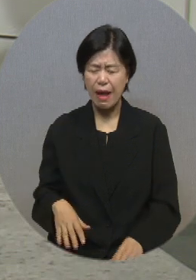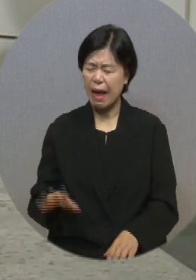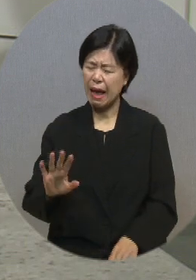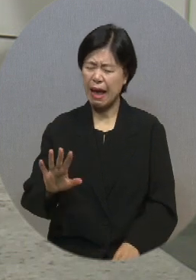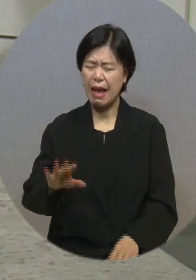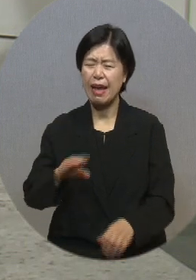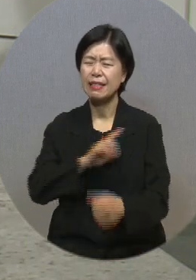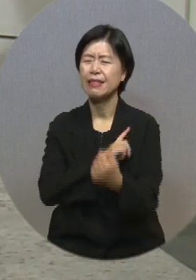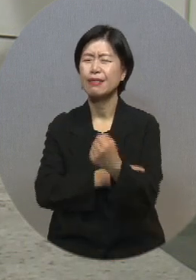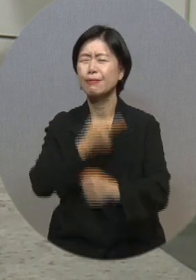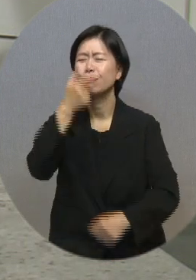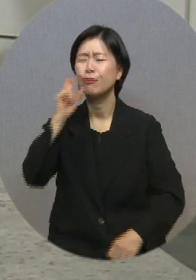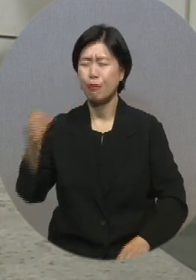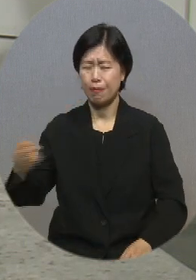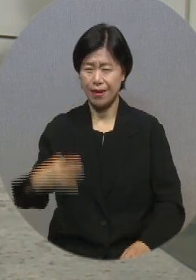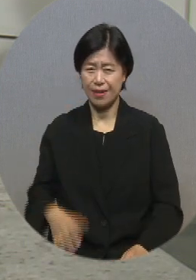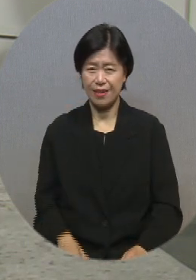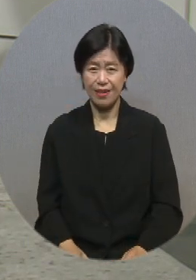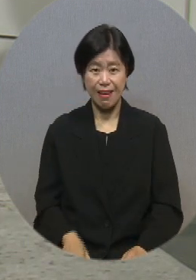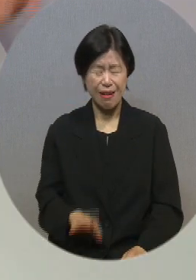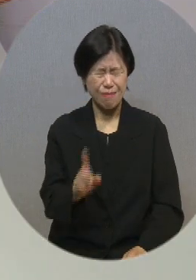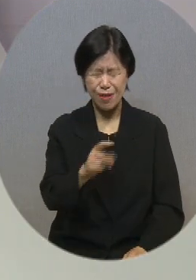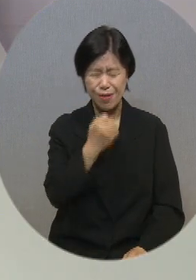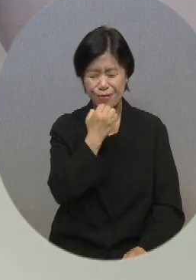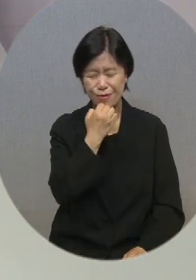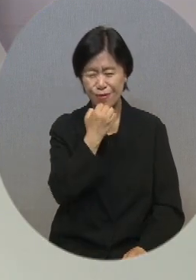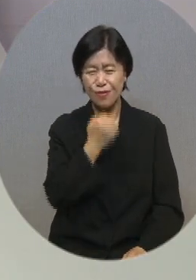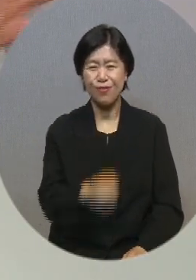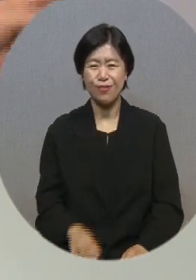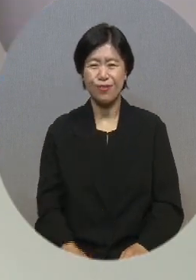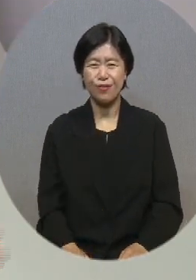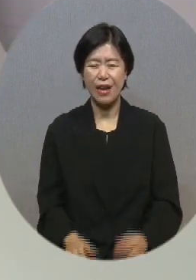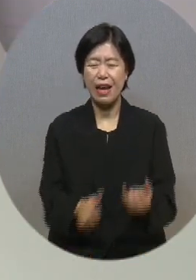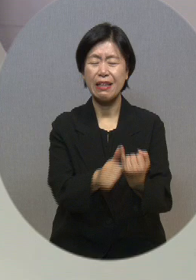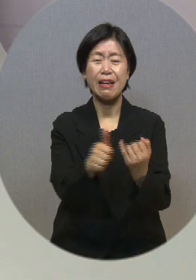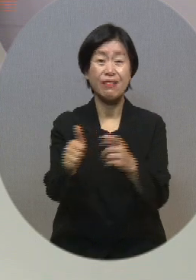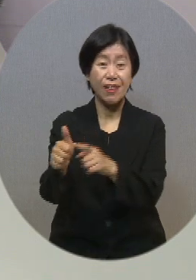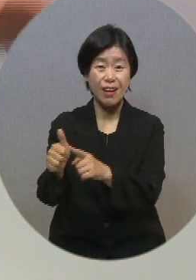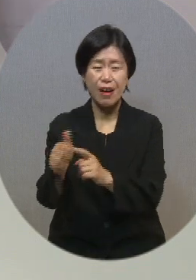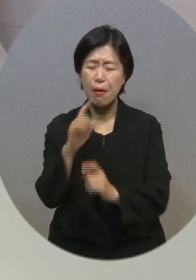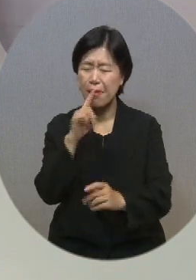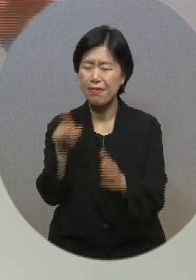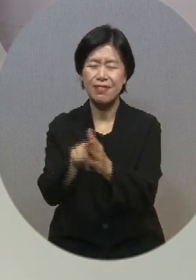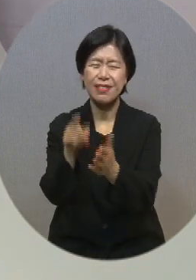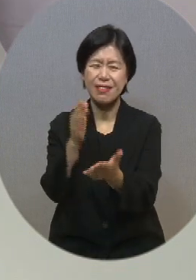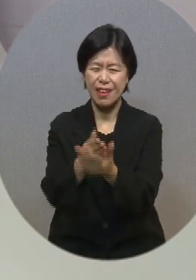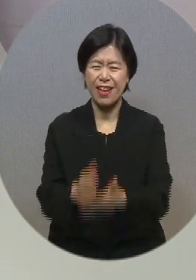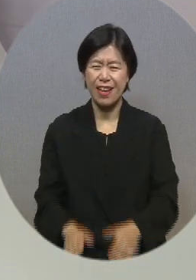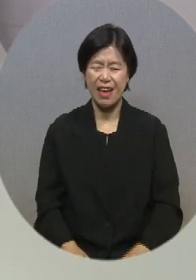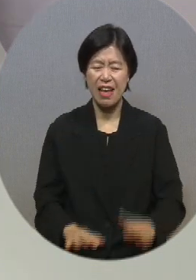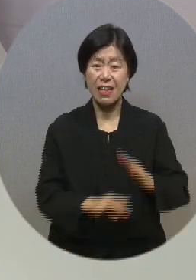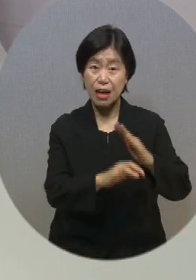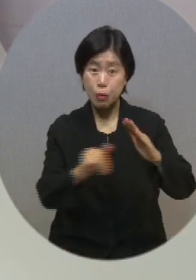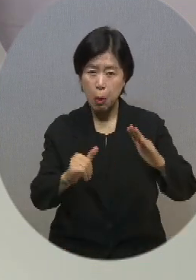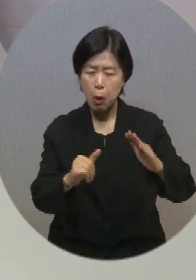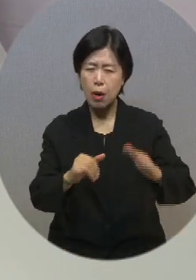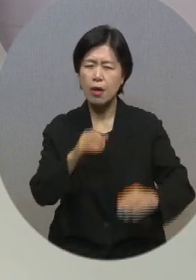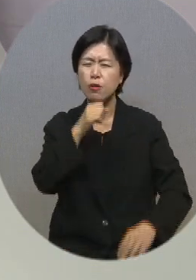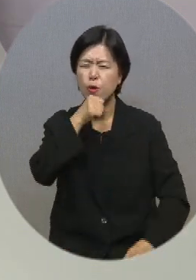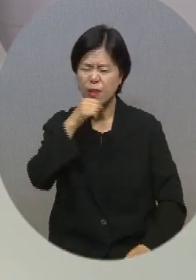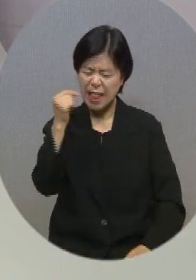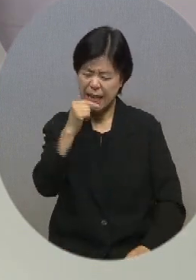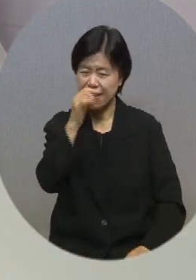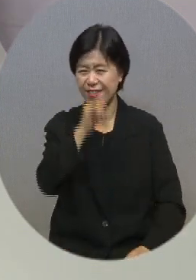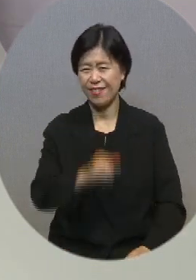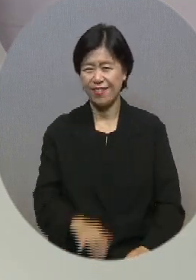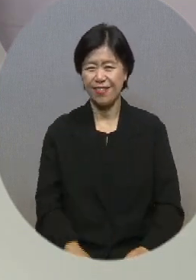아, 네. 남편 말 믿지 마세요. 남편들은 다 그래요. 다 네. 바깥 사람들은 다 잘하는데 우리 집사람만 못하는 것 같은 게